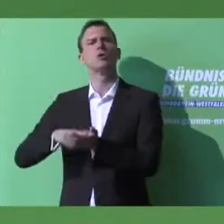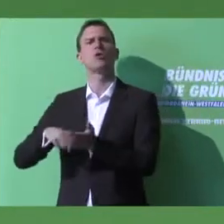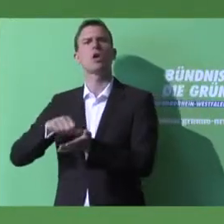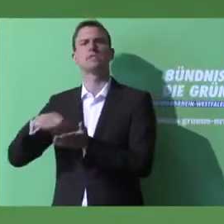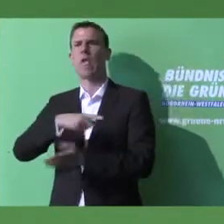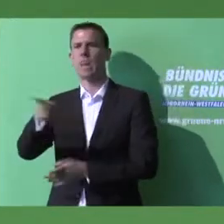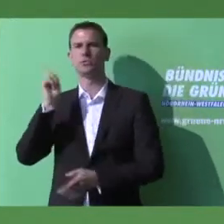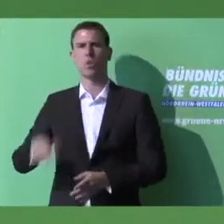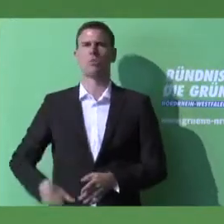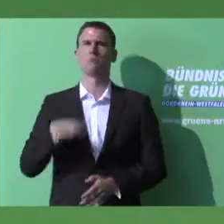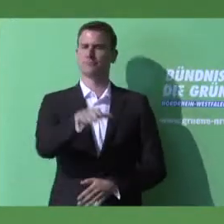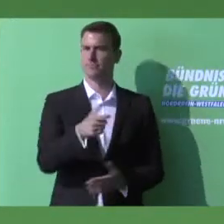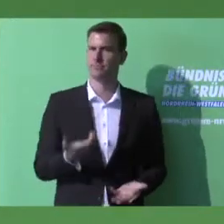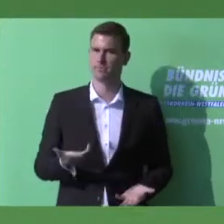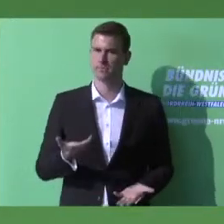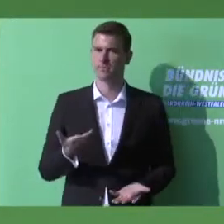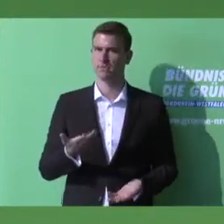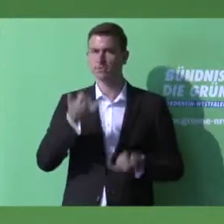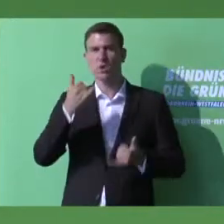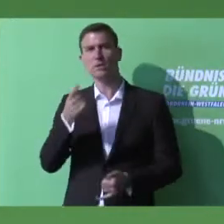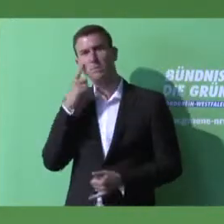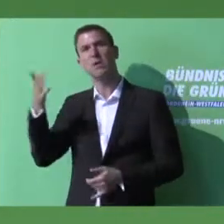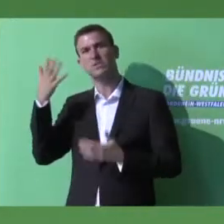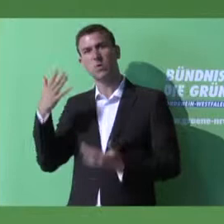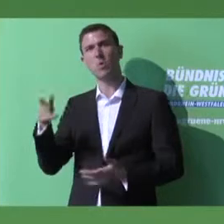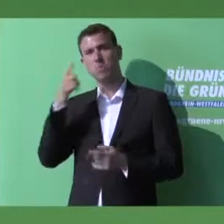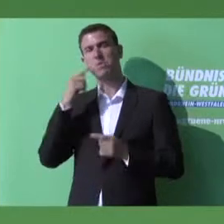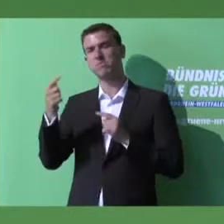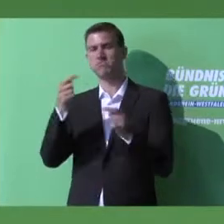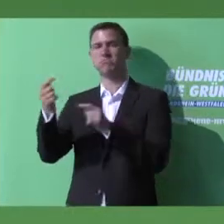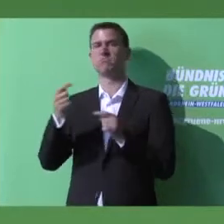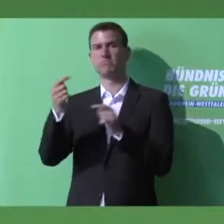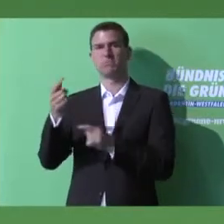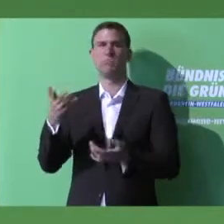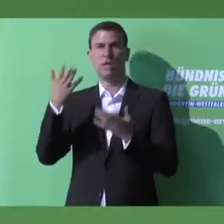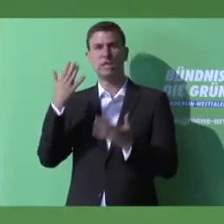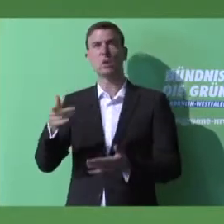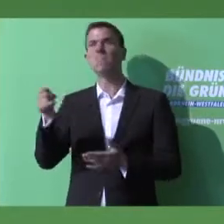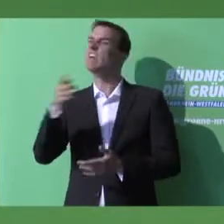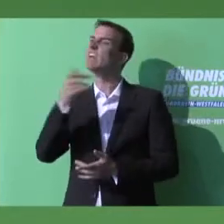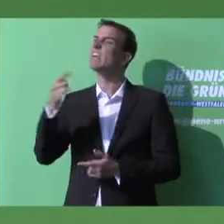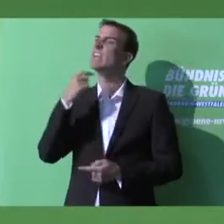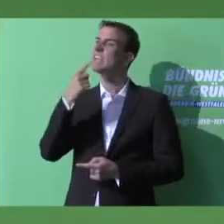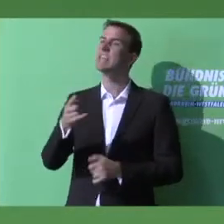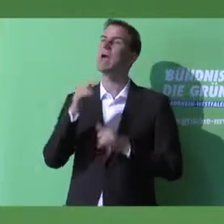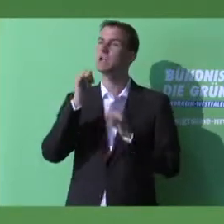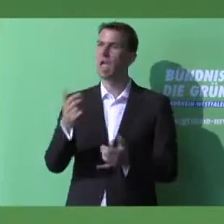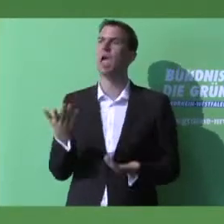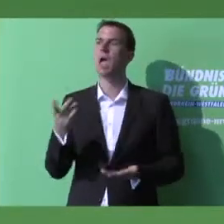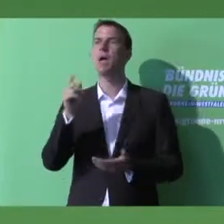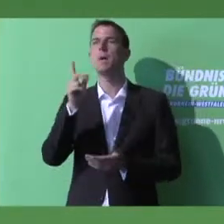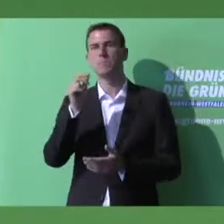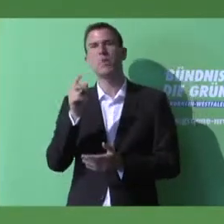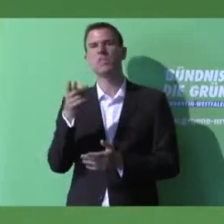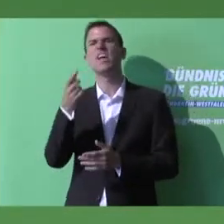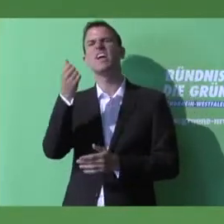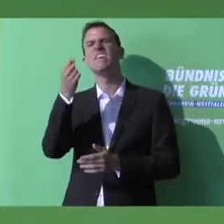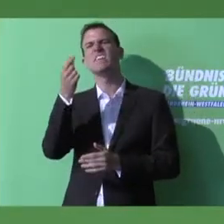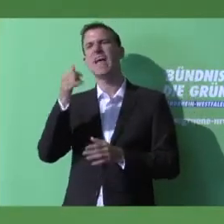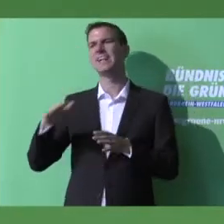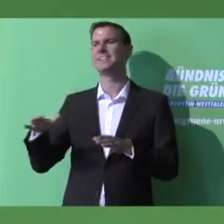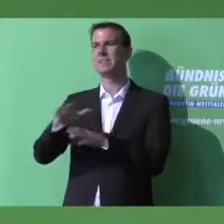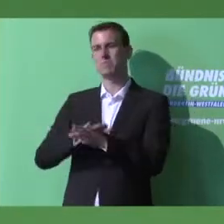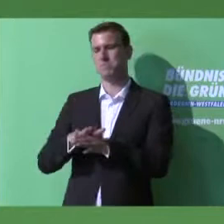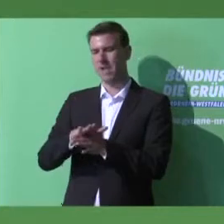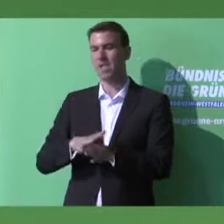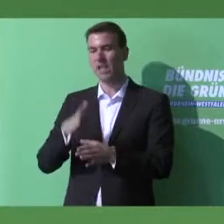Sie ist gerade dabei, über ihre Verhandler das, was sie zugesagt hat, nämlich, dass der Finanzsektor